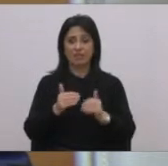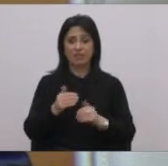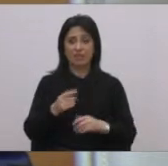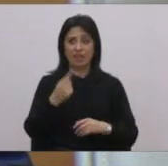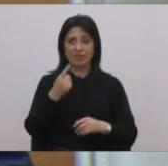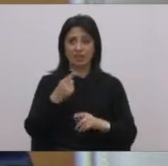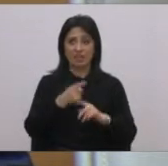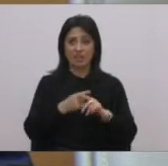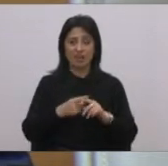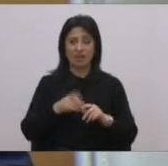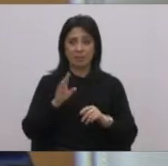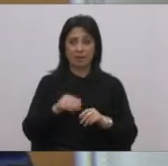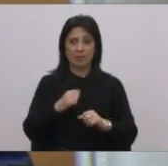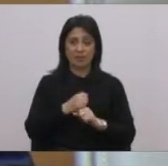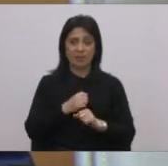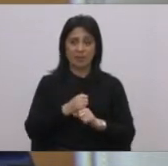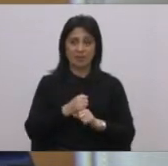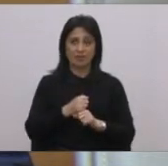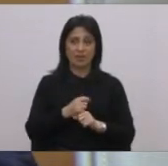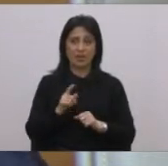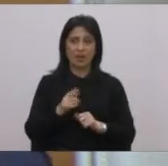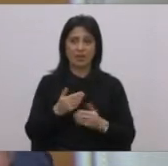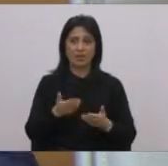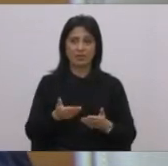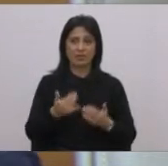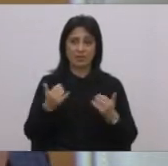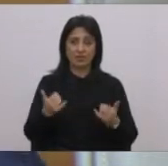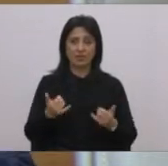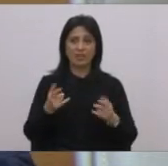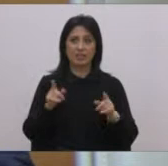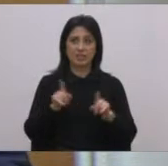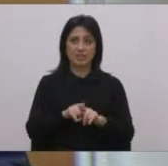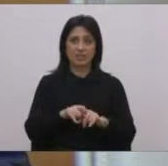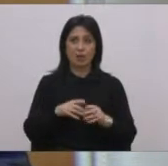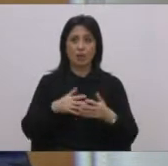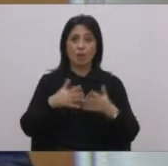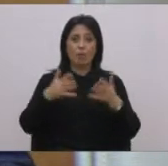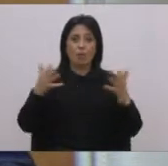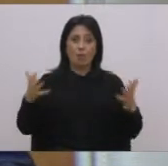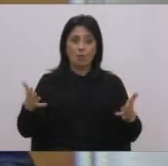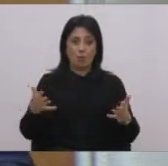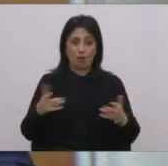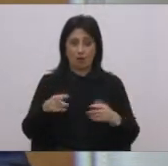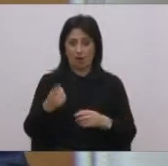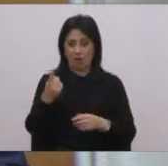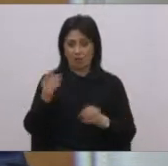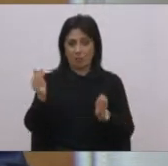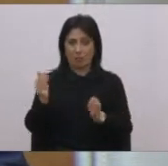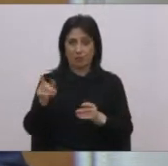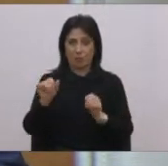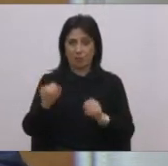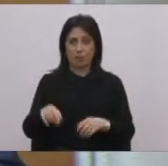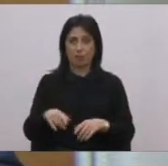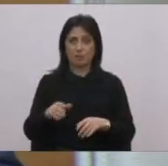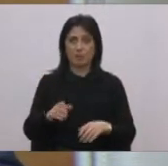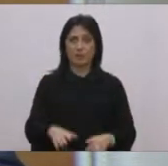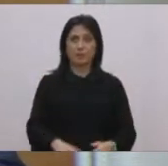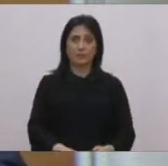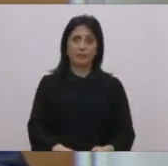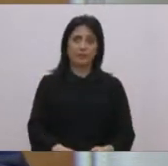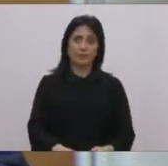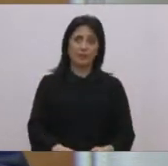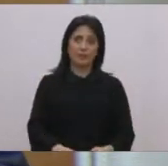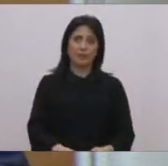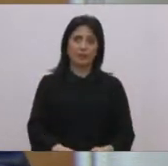ერთი ნახევარი მაინც გაკეთდეს რაღაცნაირად ეხლა ისეთი მოცულობები გაქვთ თქვენ რომ ალბათ ეს შესაძლებელი იქნება